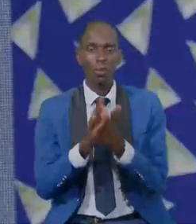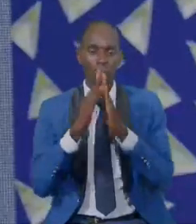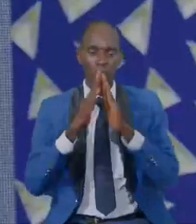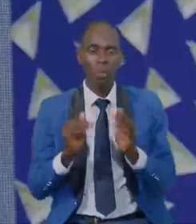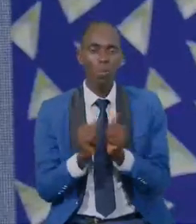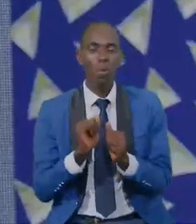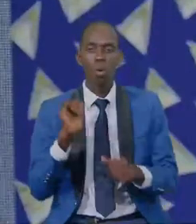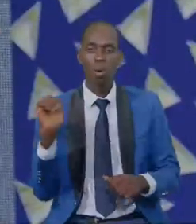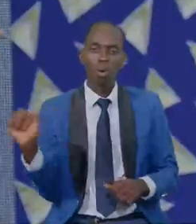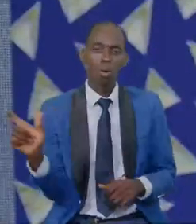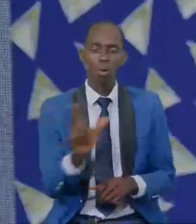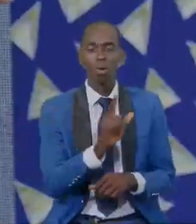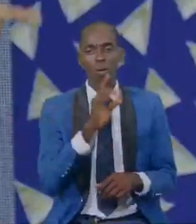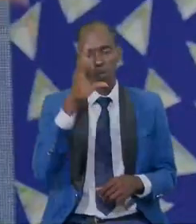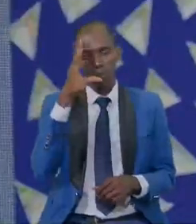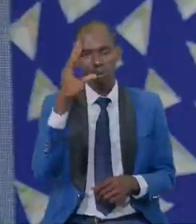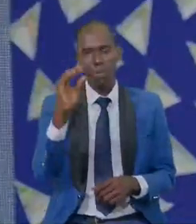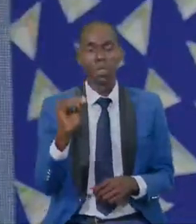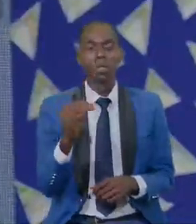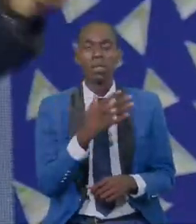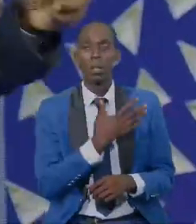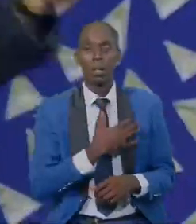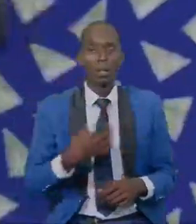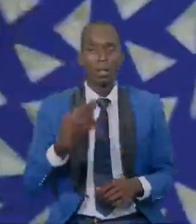Recherchez la paix avec tous.